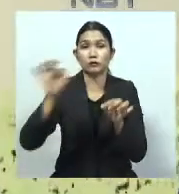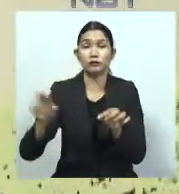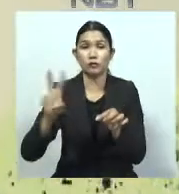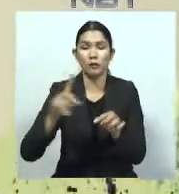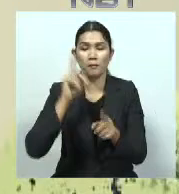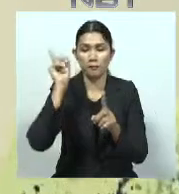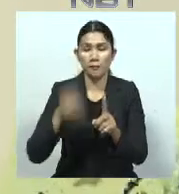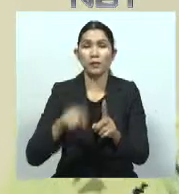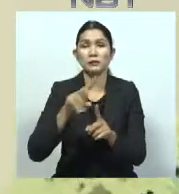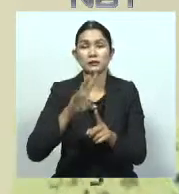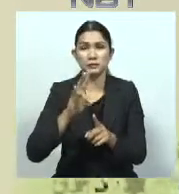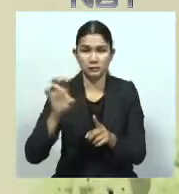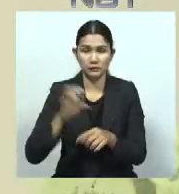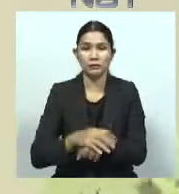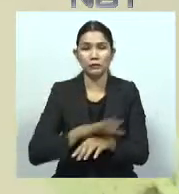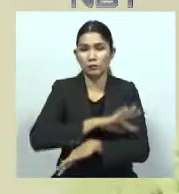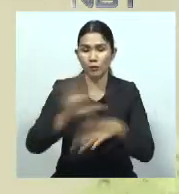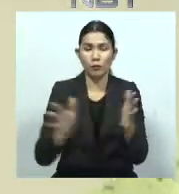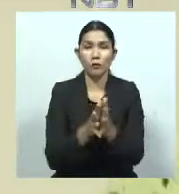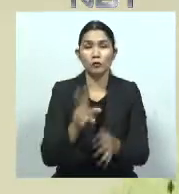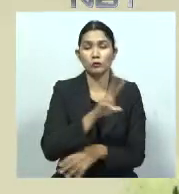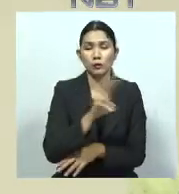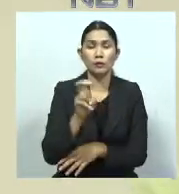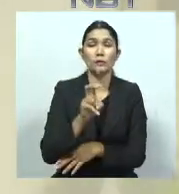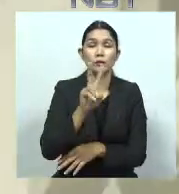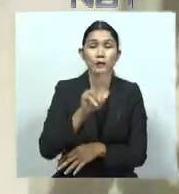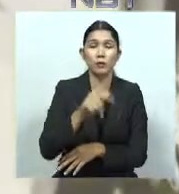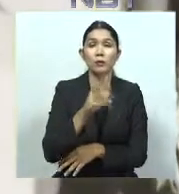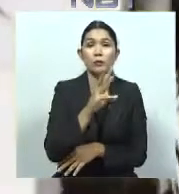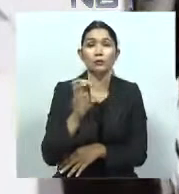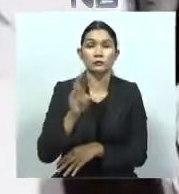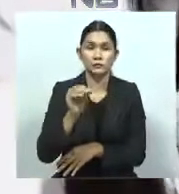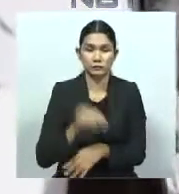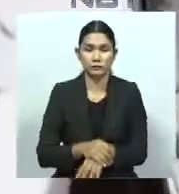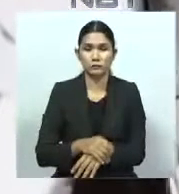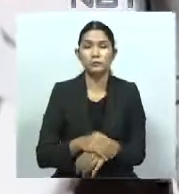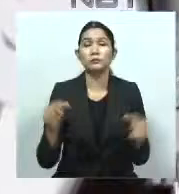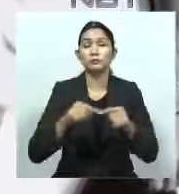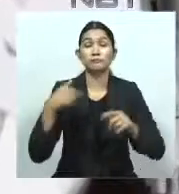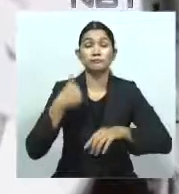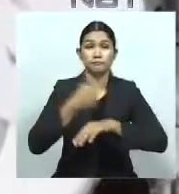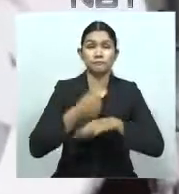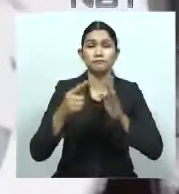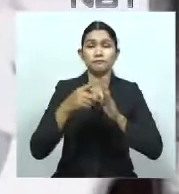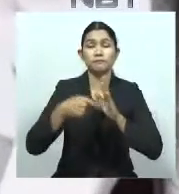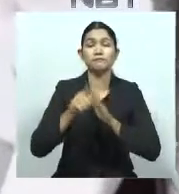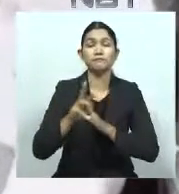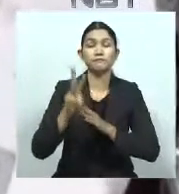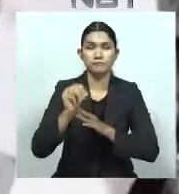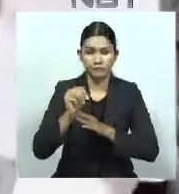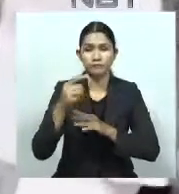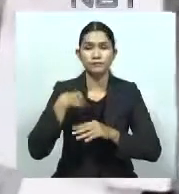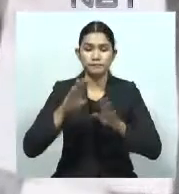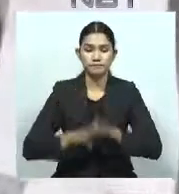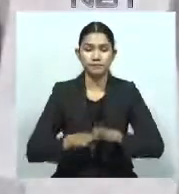ว 1,700 เมตรรวมเป็น 2,640 เมตรโดยพลเอกเปรมตินสุรานนท์ได้ทำพิธีเปิดการก่อสร้าง